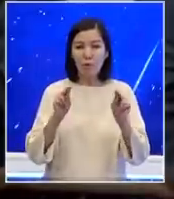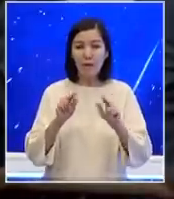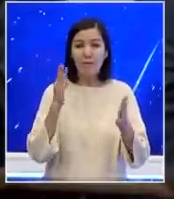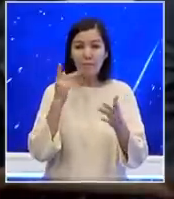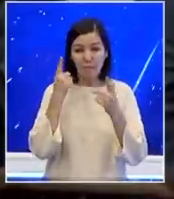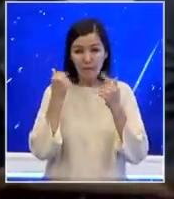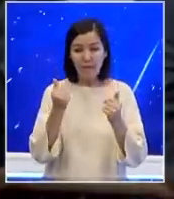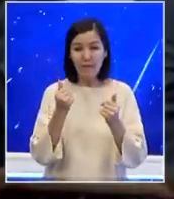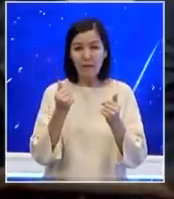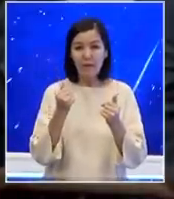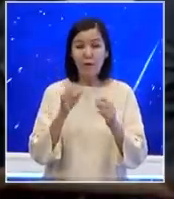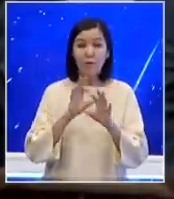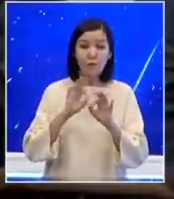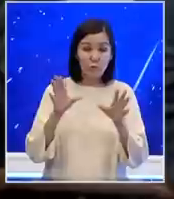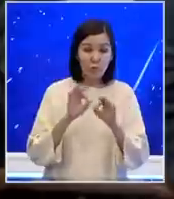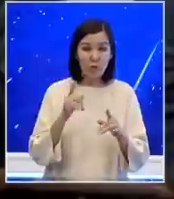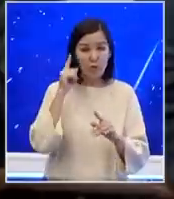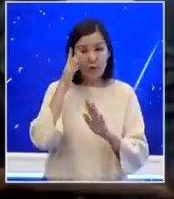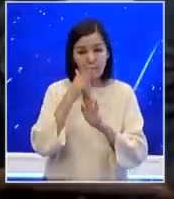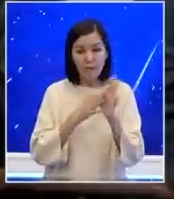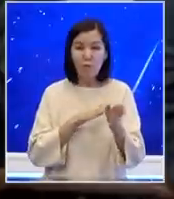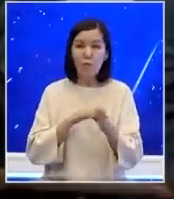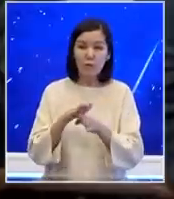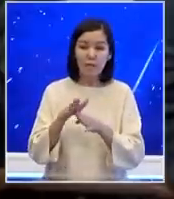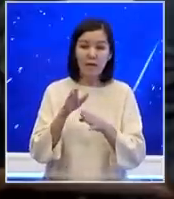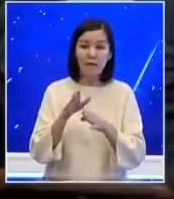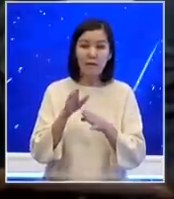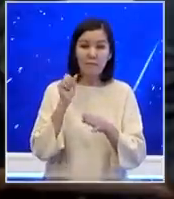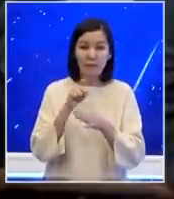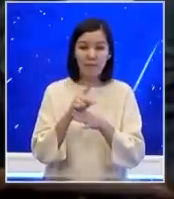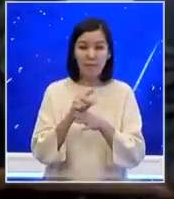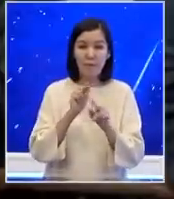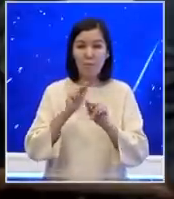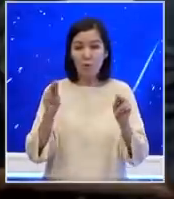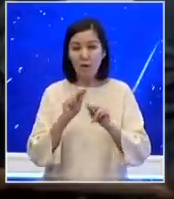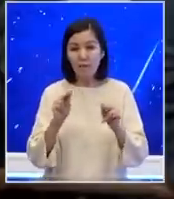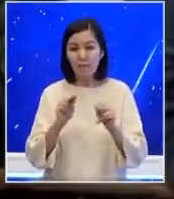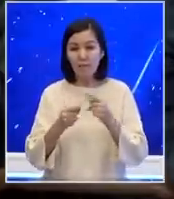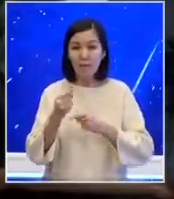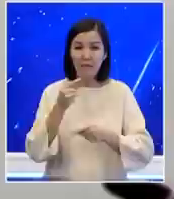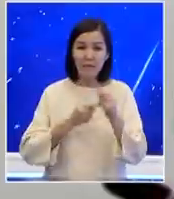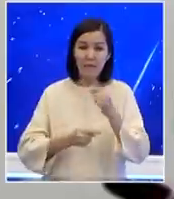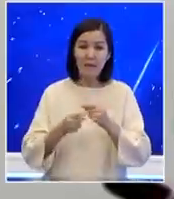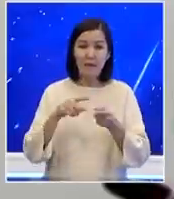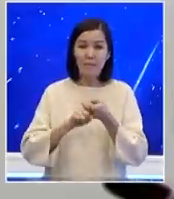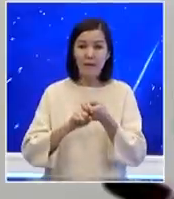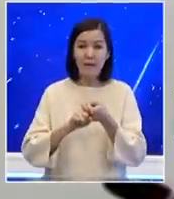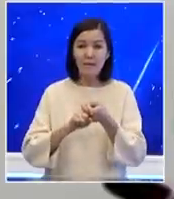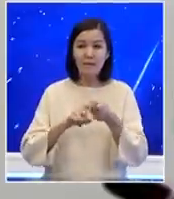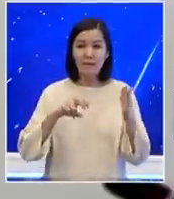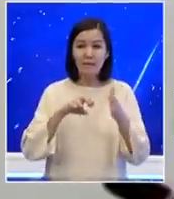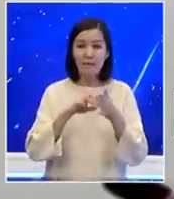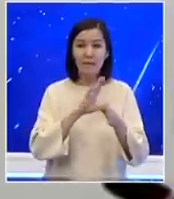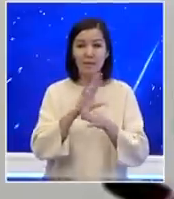Кейін оқушылар түсінгендігі жайлы өзінің орындаған тапсырмалары бойынша мұғаліміне әрине кері байланысты беріп отырады. Одан басқа